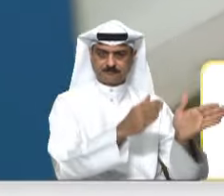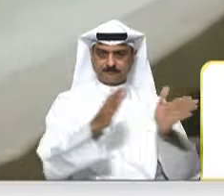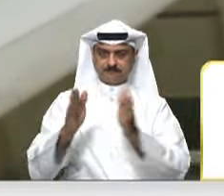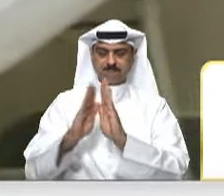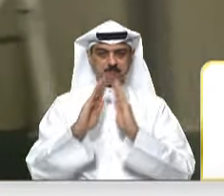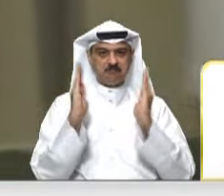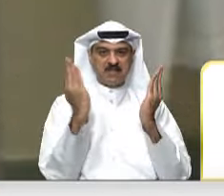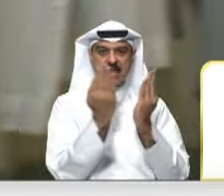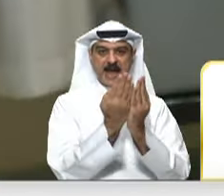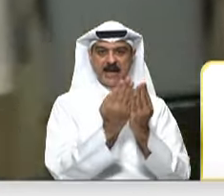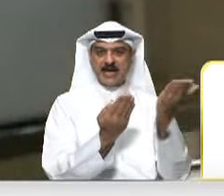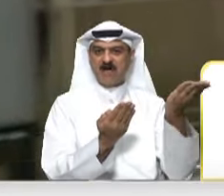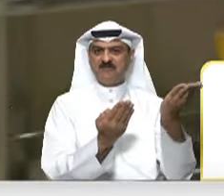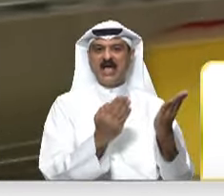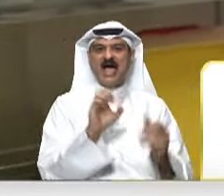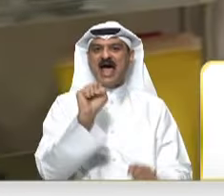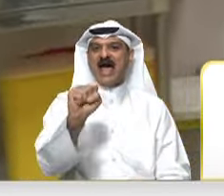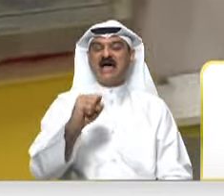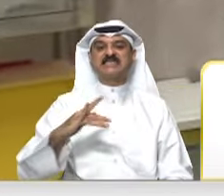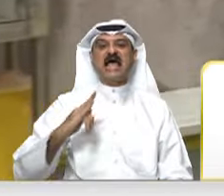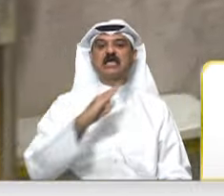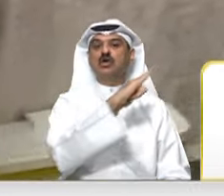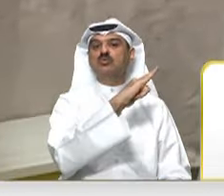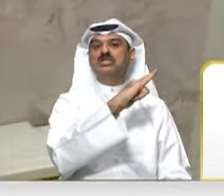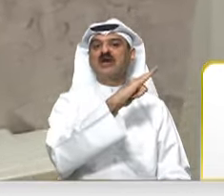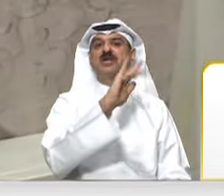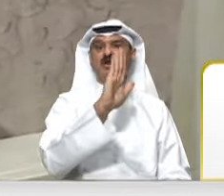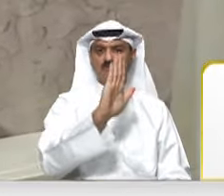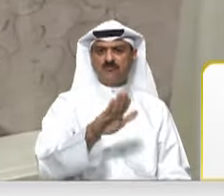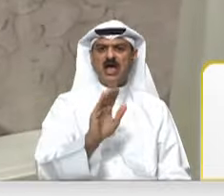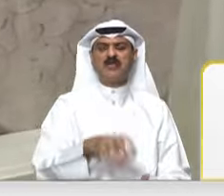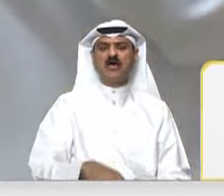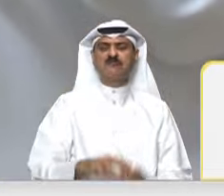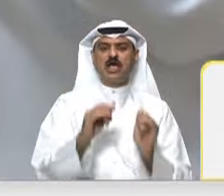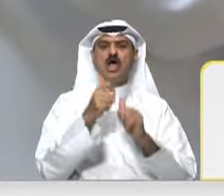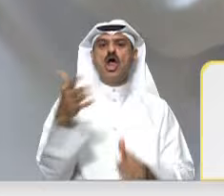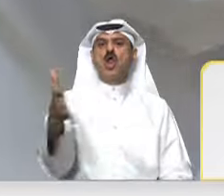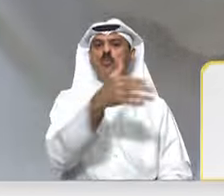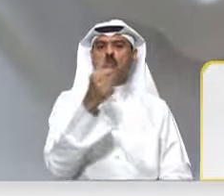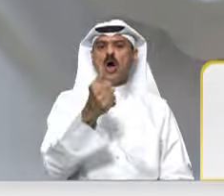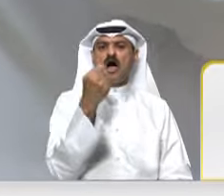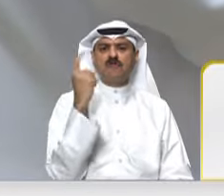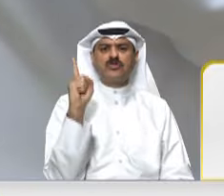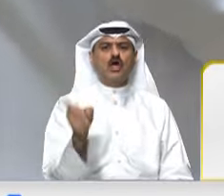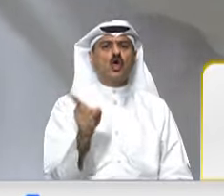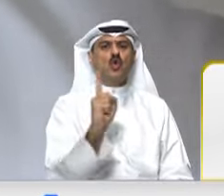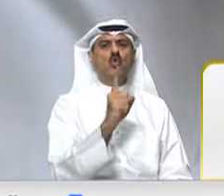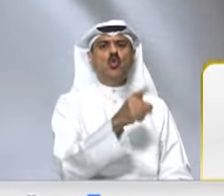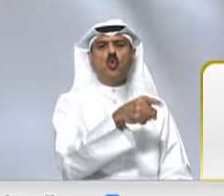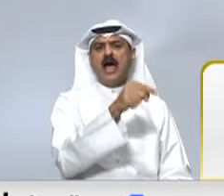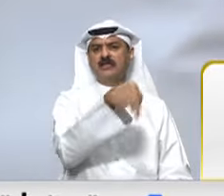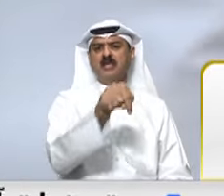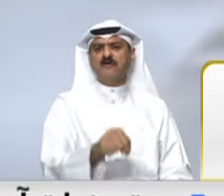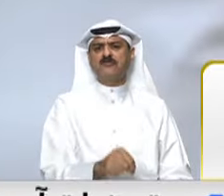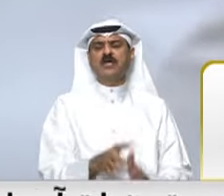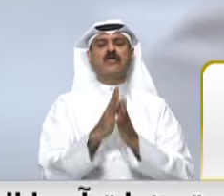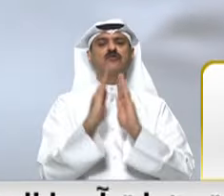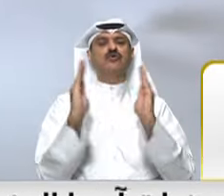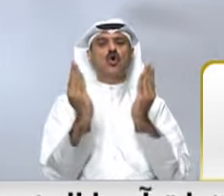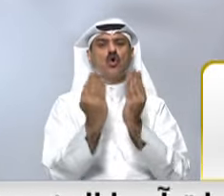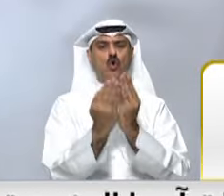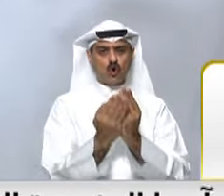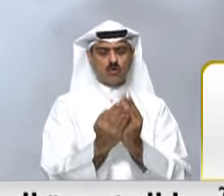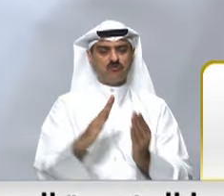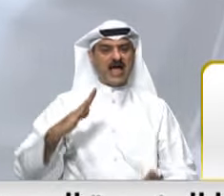لصحه المسافرين في كل منطقه صحيه تقدم خدمات صحيه شامله تعد ملاذا امنا